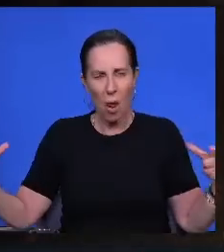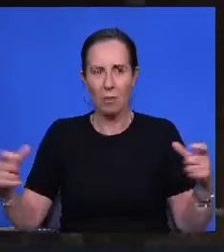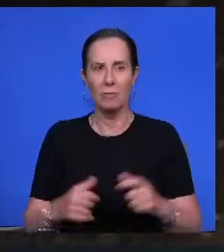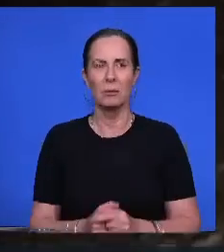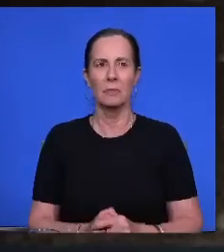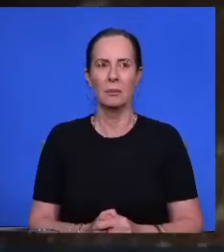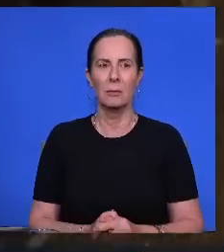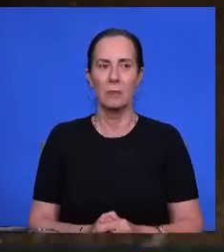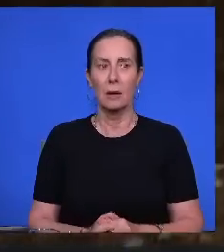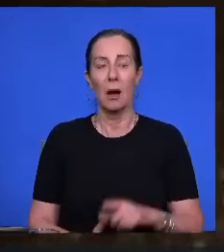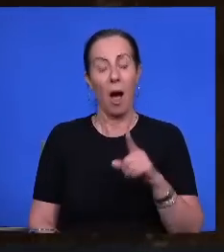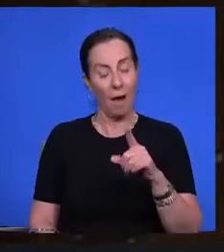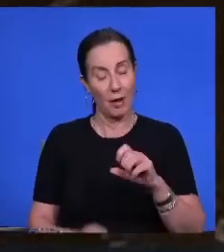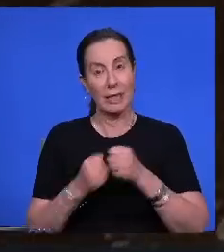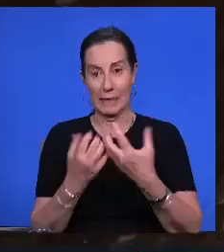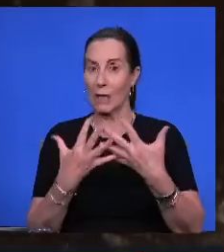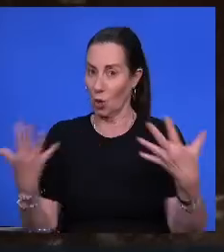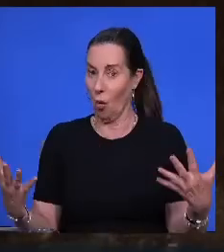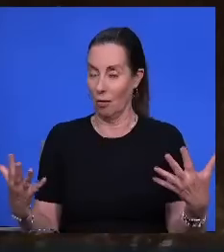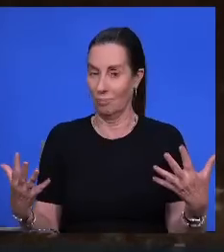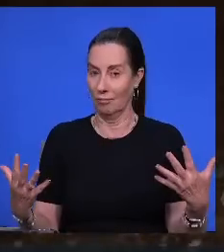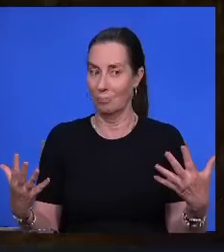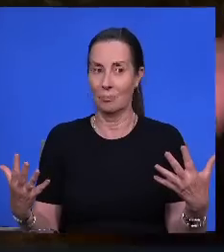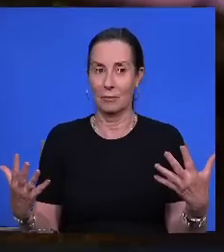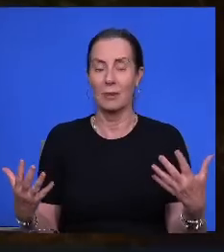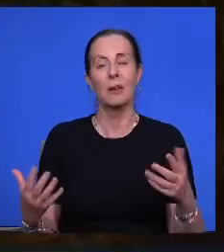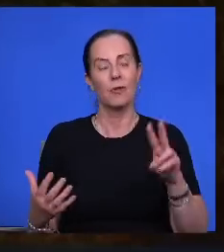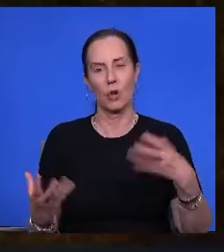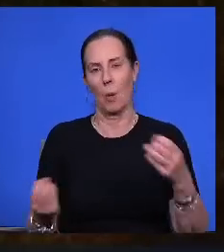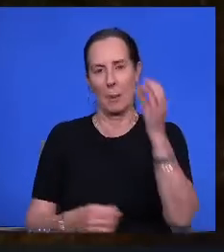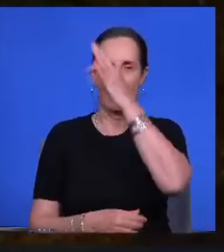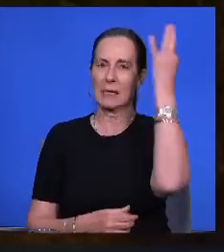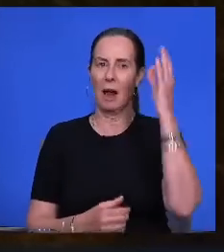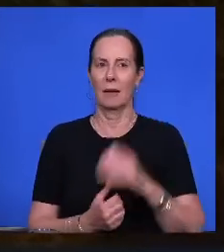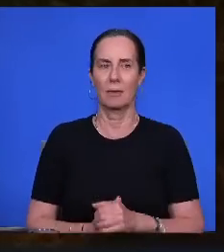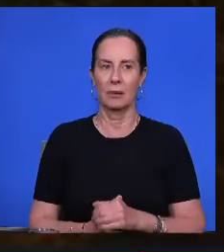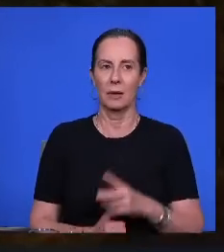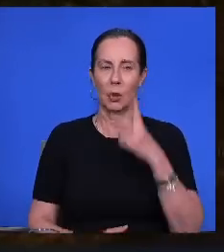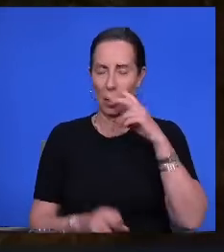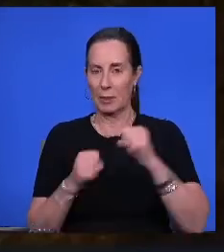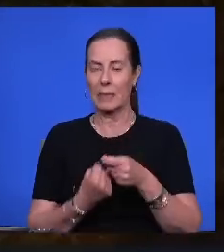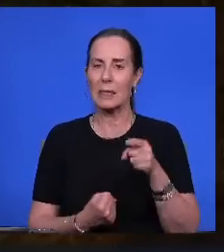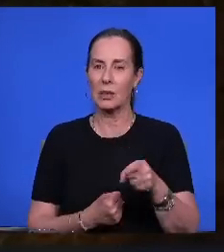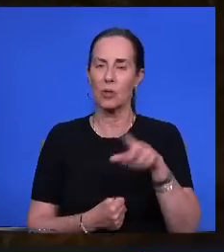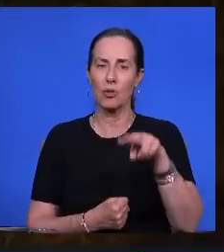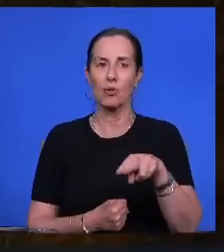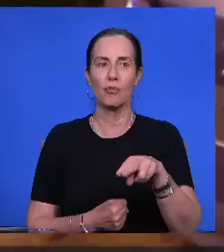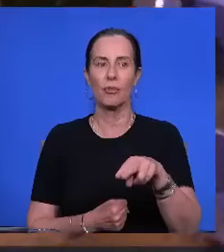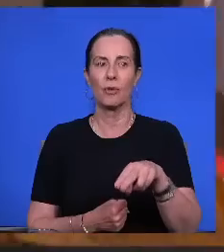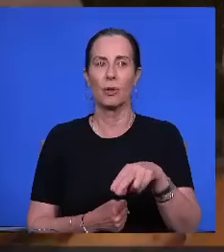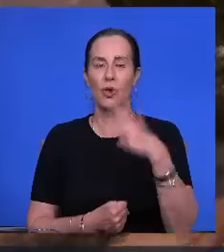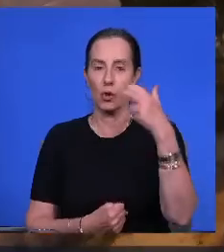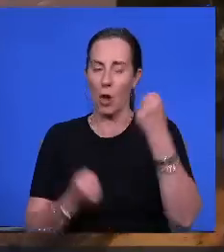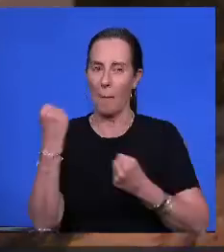גדולה עם נזק עצום. והרבה מזל. אתם רואים את הנזק, זה, יש פה שלושה כלי רכב,